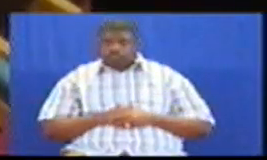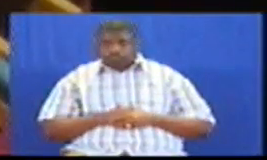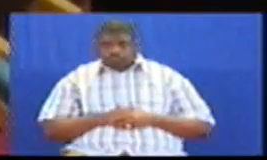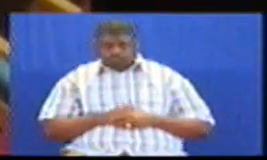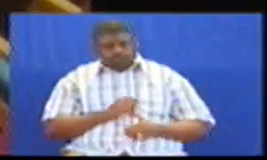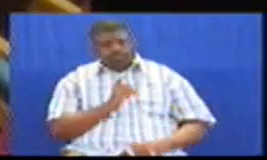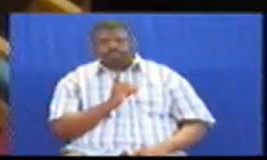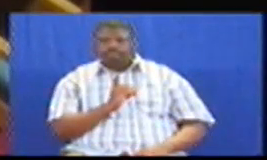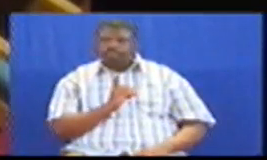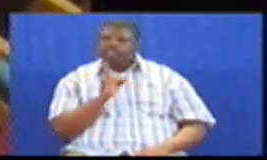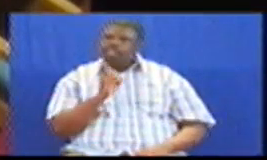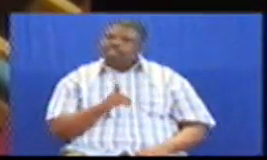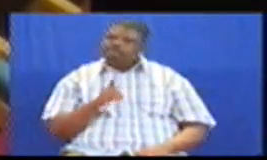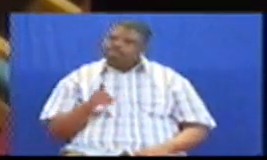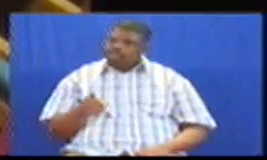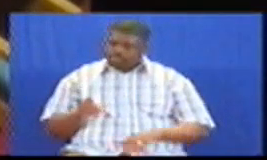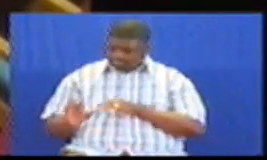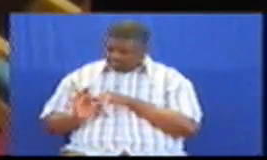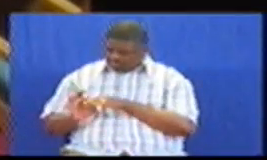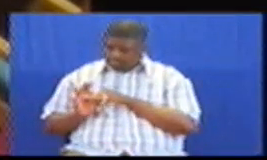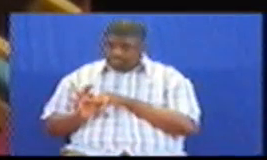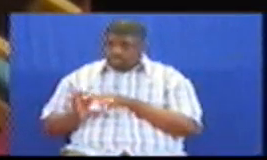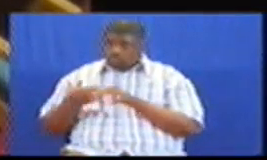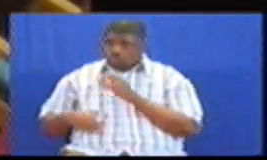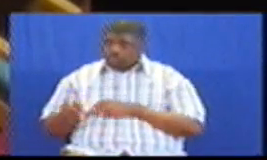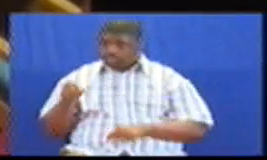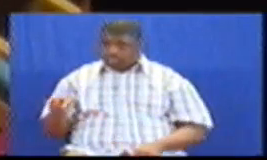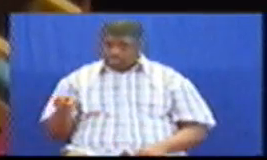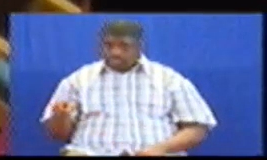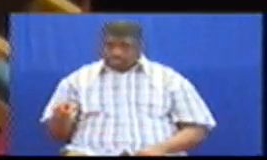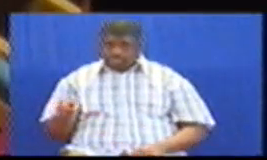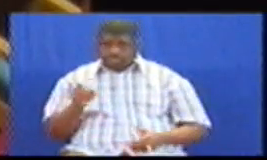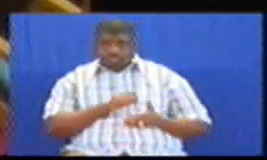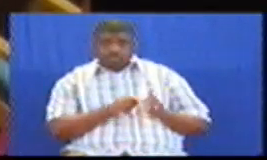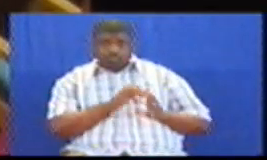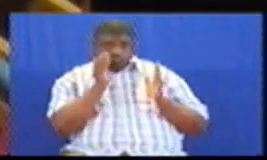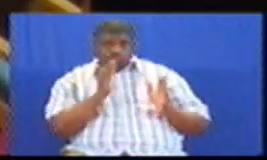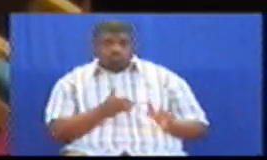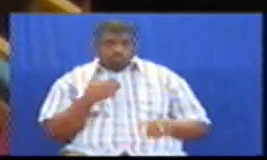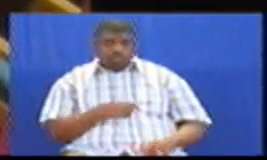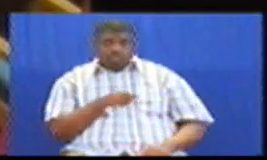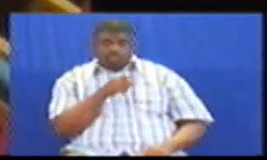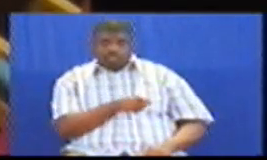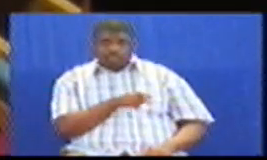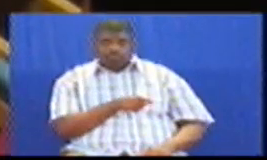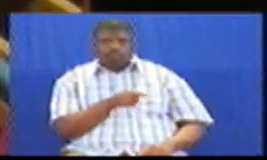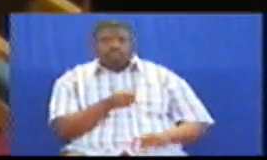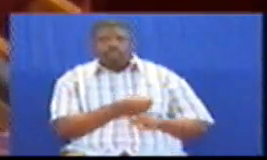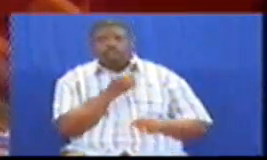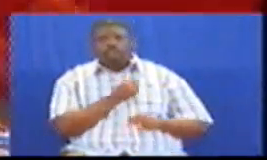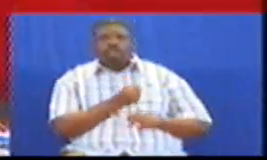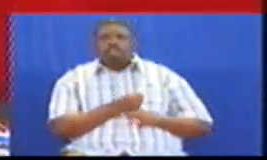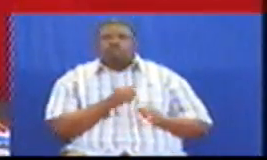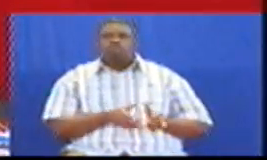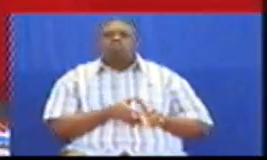DPP wakishirikiana na Mheshimiwa Waziri na Katibu Mkuu wa wizara hii wamefanya kazi kubwa